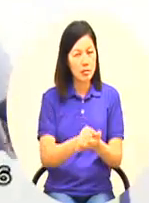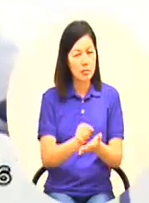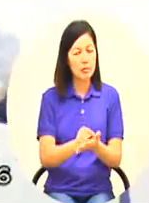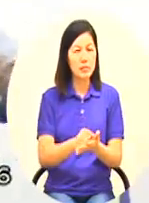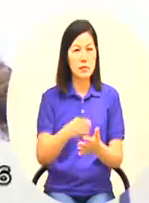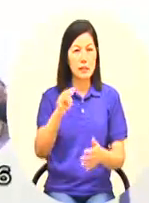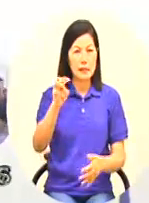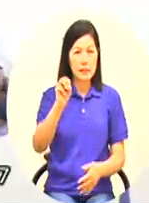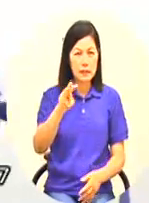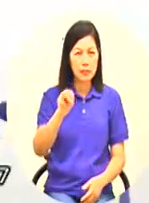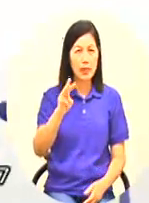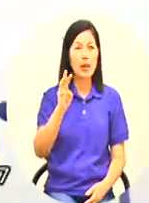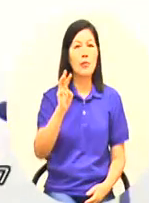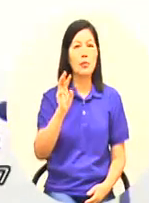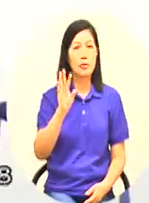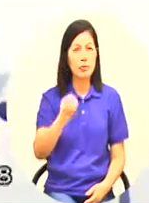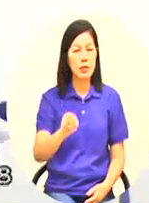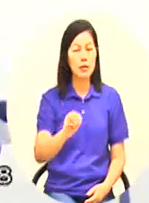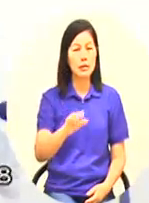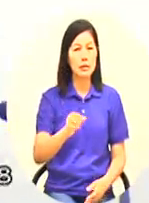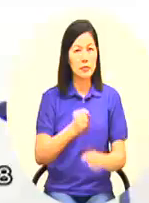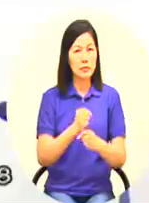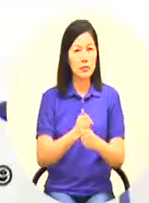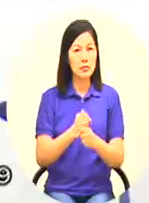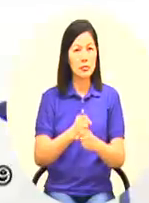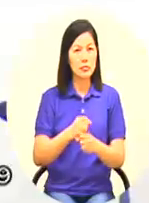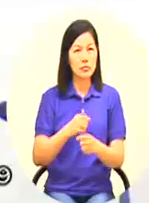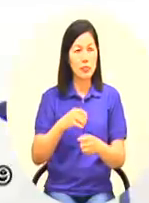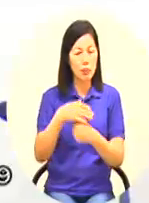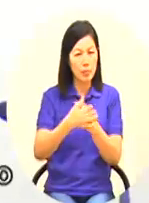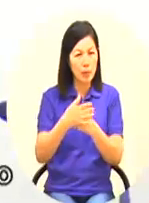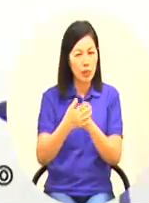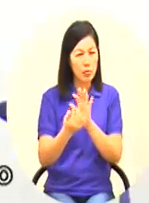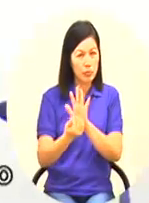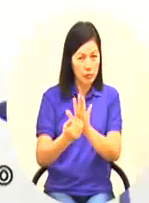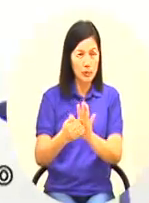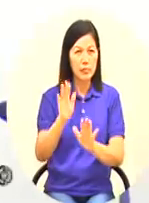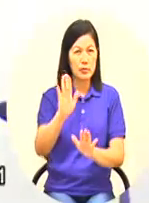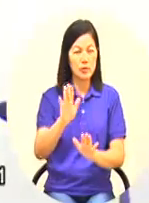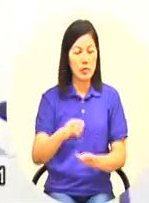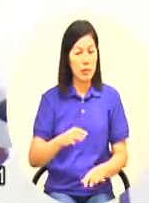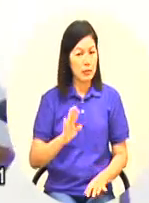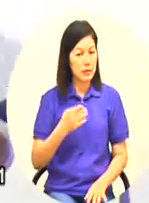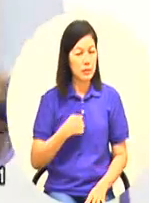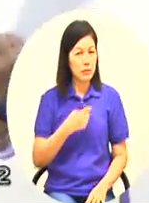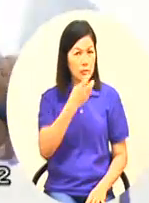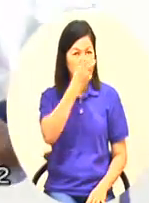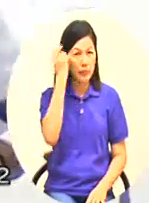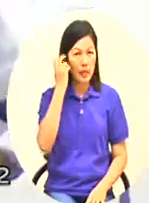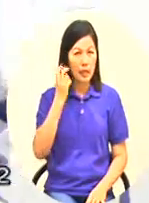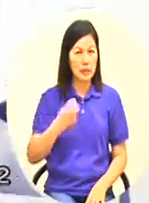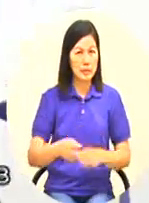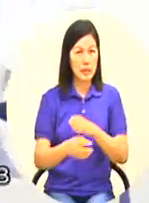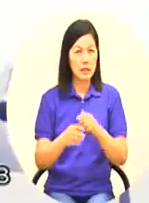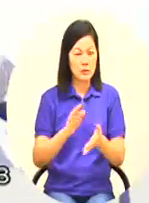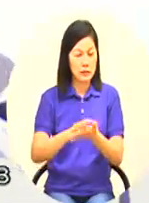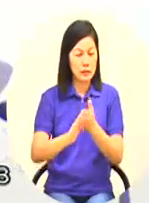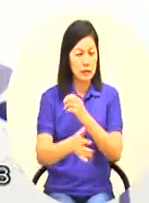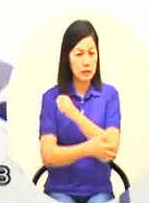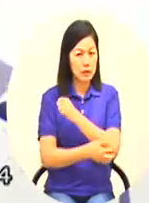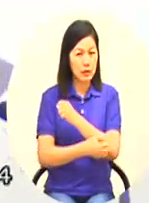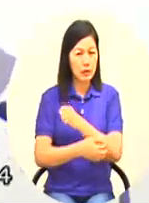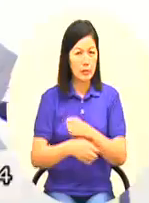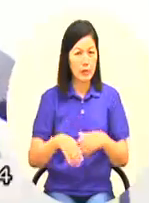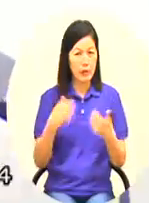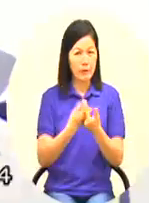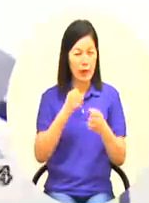去做一个他们在工作的时候一个安全防护哈。但是我发觉有一些清洁队员，他们穿的那种黄光太